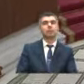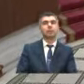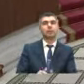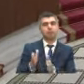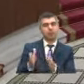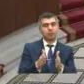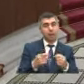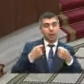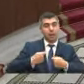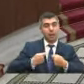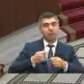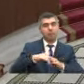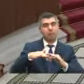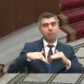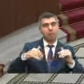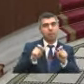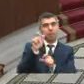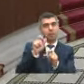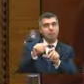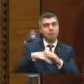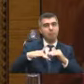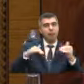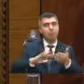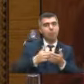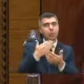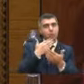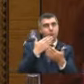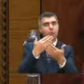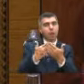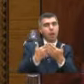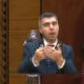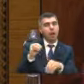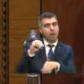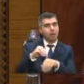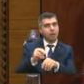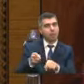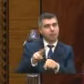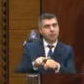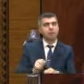والسادة النواب المحترمين. أريد أن أشكركم على إتاحة هذه الفرصة